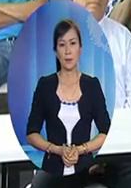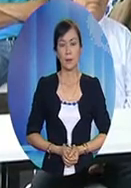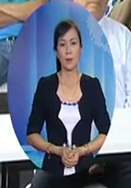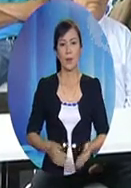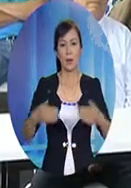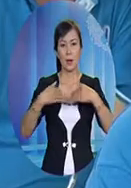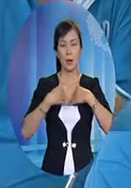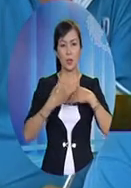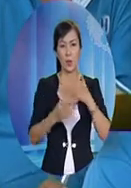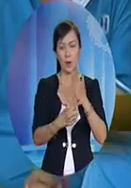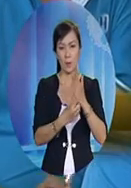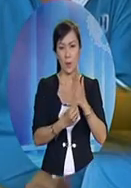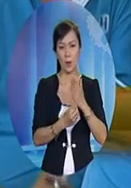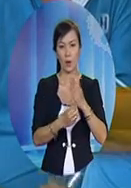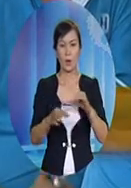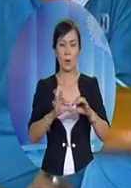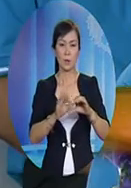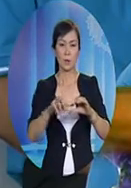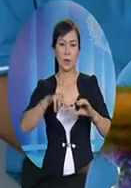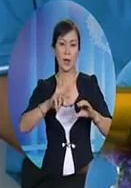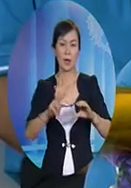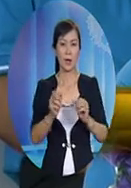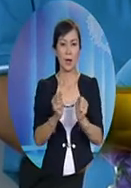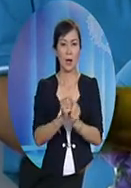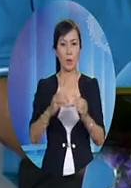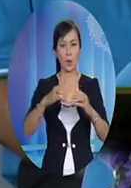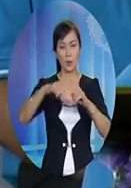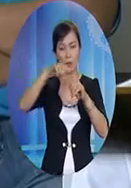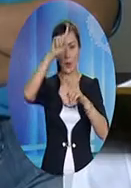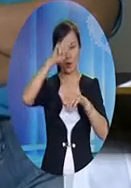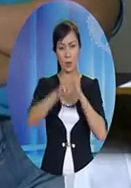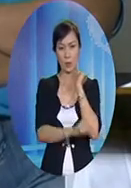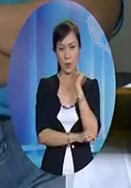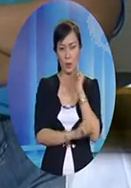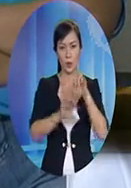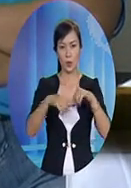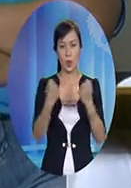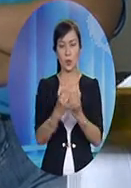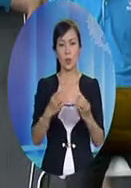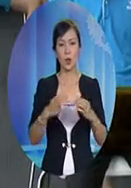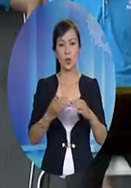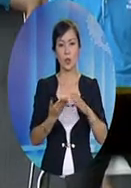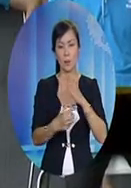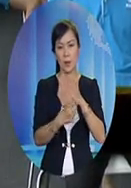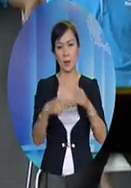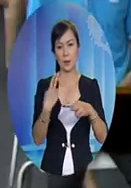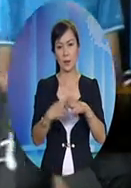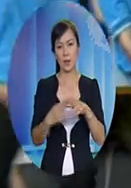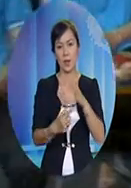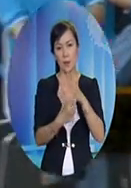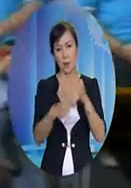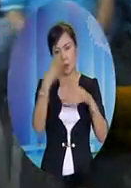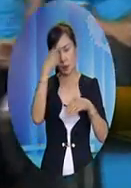Hưởng ứng phong trào hiến máu cứu người, công ty cổ phần Nahi phối hợp với Hội chữ thập đỏ thành phố Hồ Chí Minh đã tổ chức ngày hội hiến máu với tên gọi Giọt máu tình